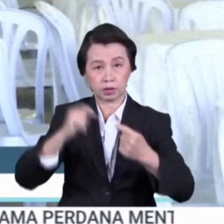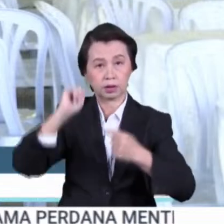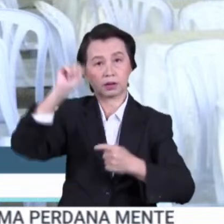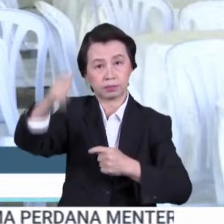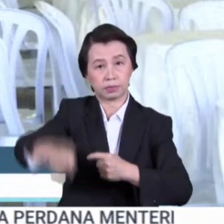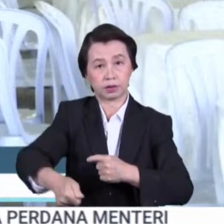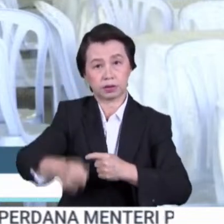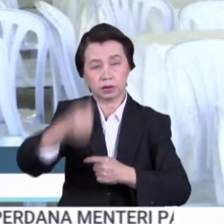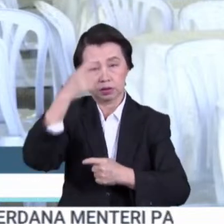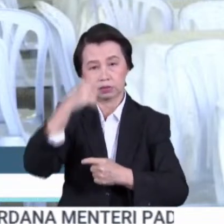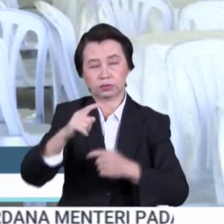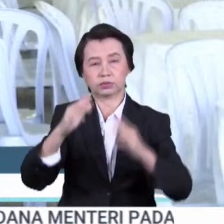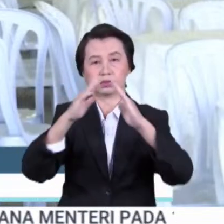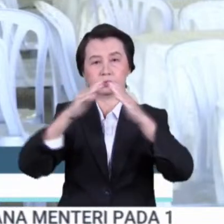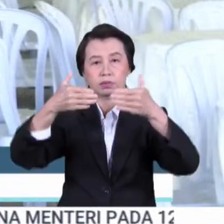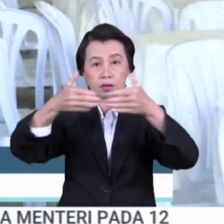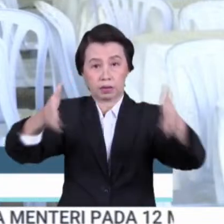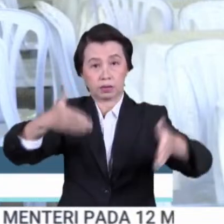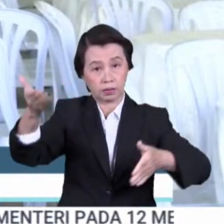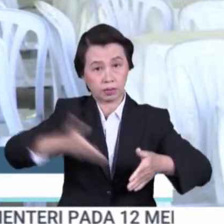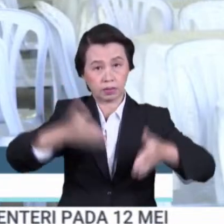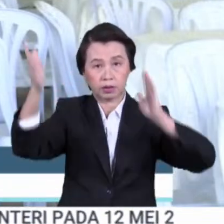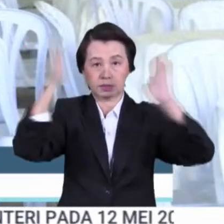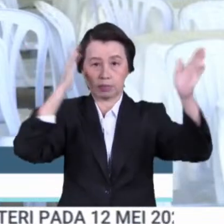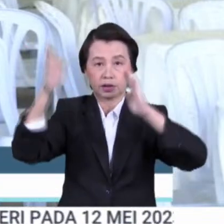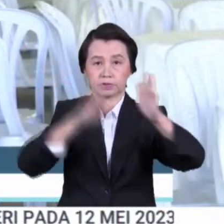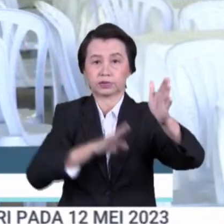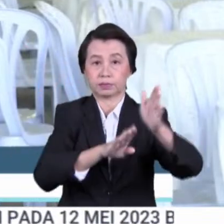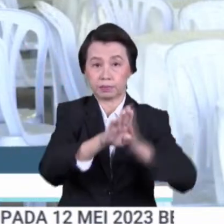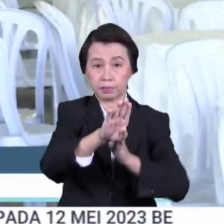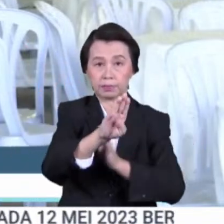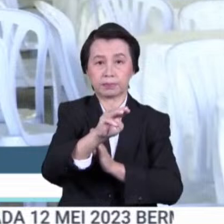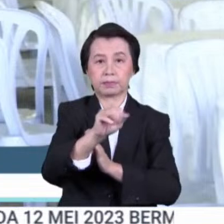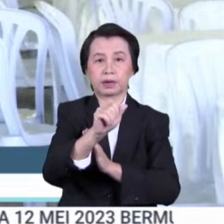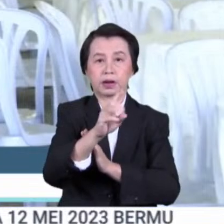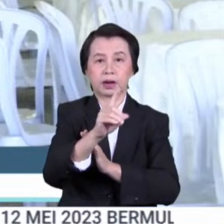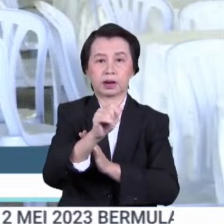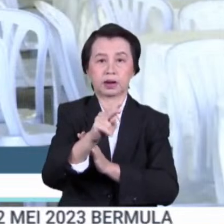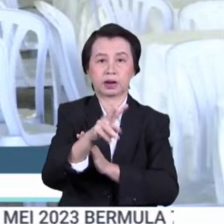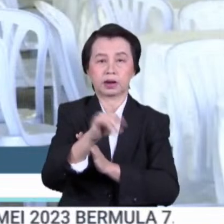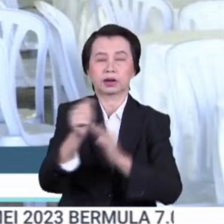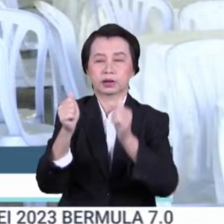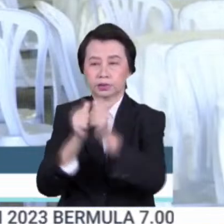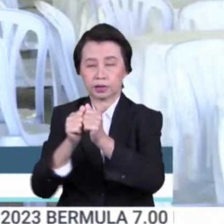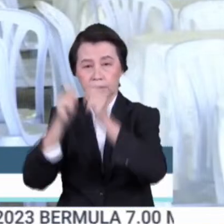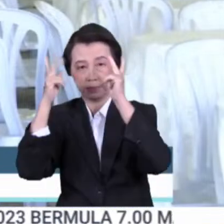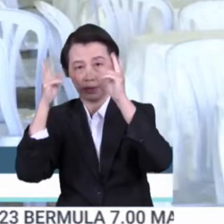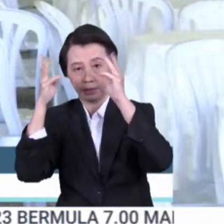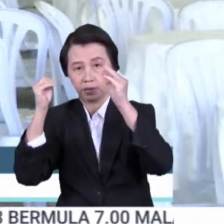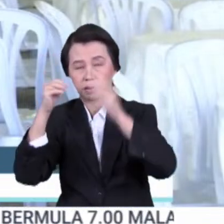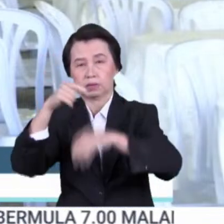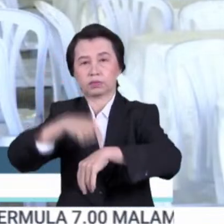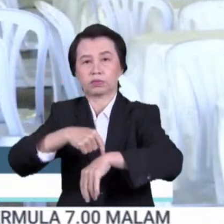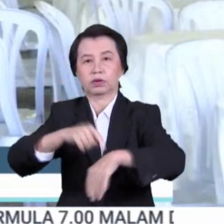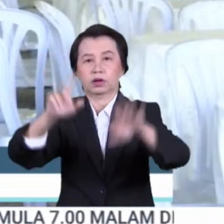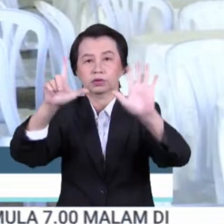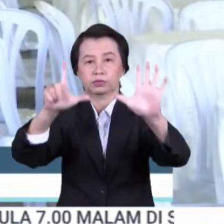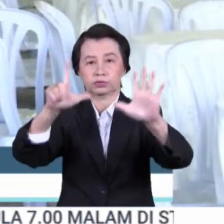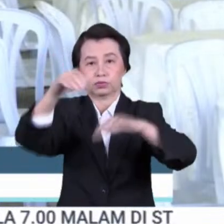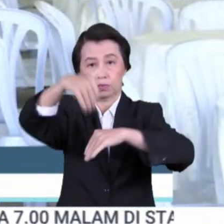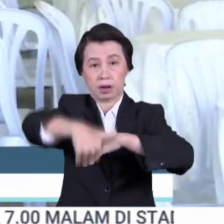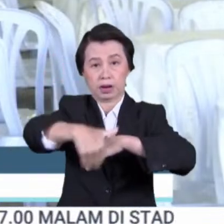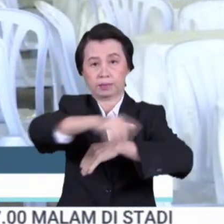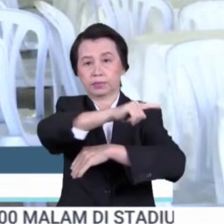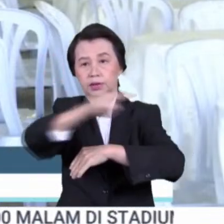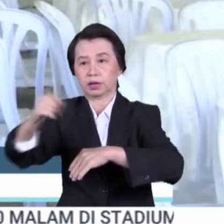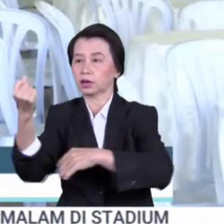pagi Majlis Rumah Terbuka Malaysia Madani bersama dengan Yang Amat Berhormat Perdana Menteri Malaysia yang akan bermula pada pukul 7 hingga 11